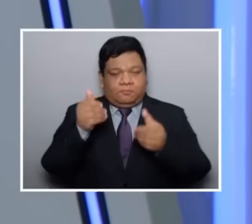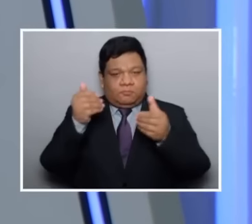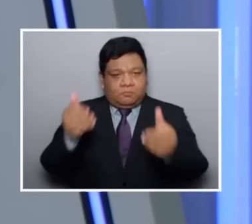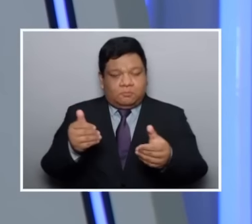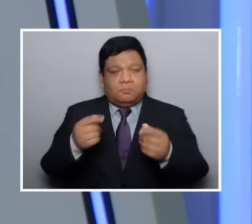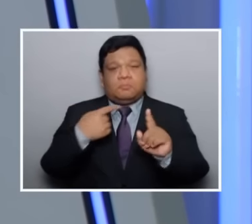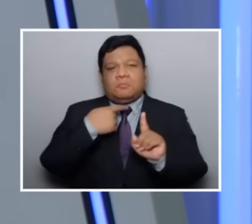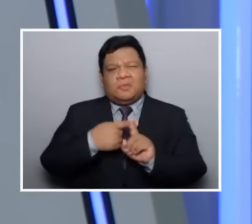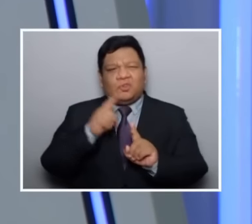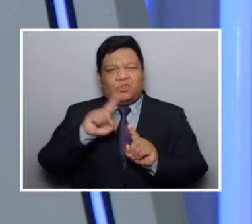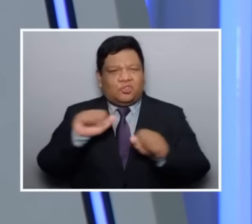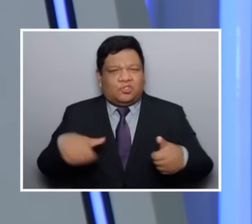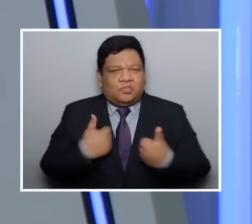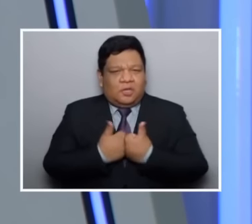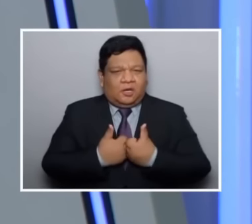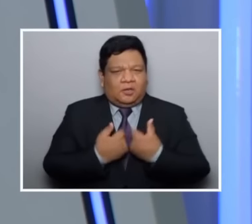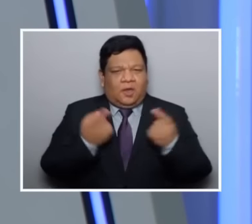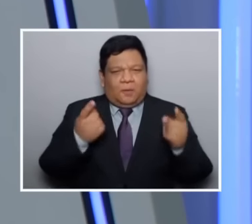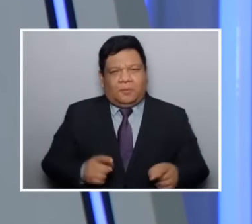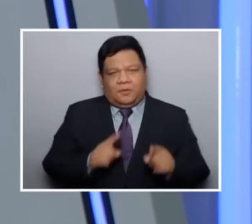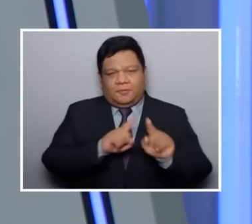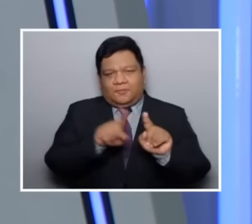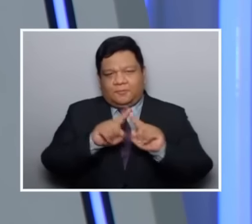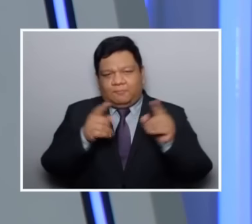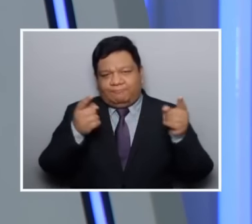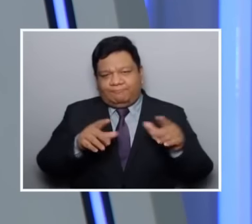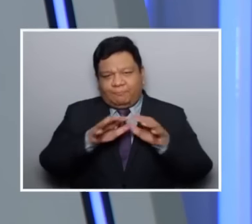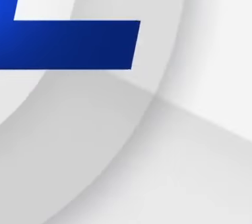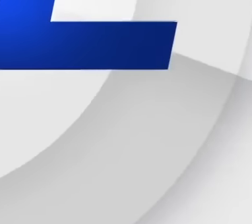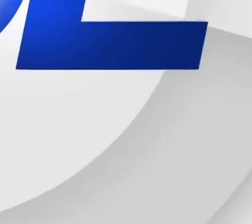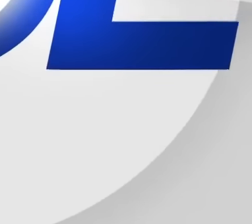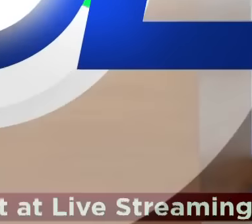Russia. Nagpapatrol, Katrina Domingo.